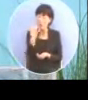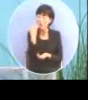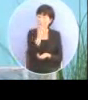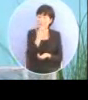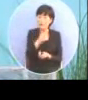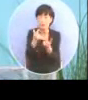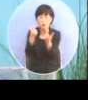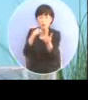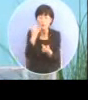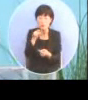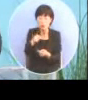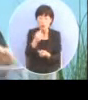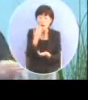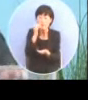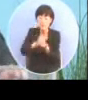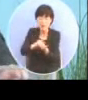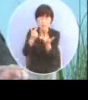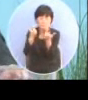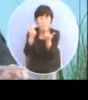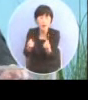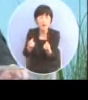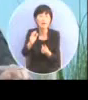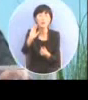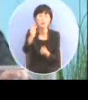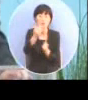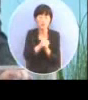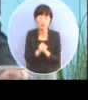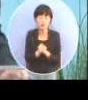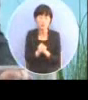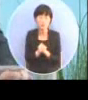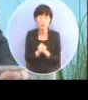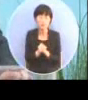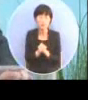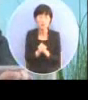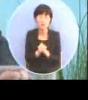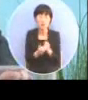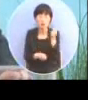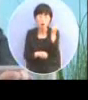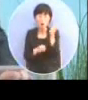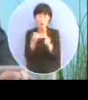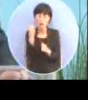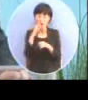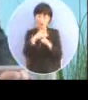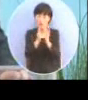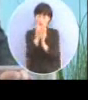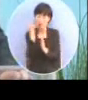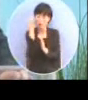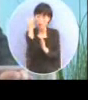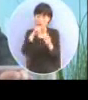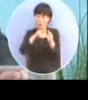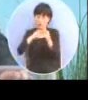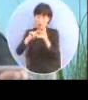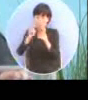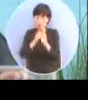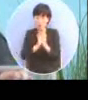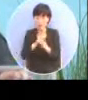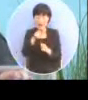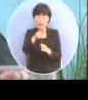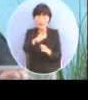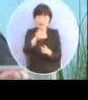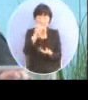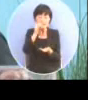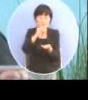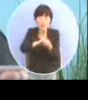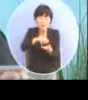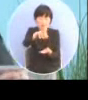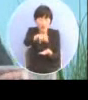것이다. Ơi Phêrô, ngươi là một tảng đá. 원문에는 반석 위에 내 교회를 내가 세울 것이다. À, theo bản gốc của